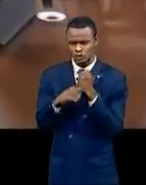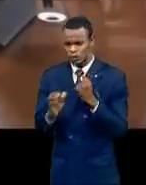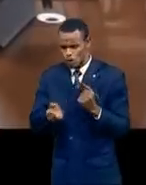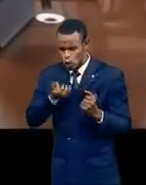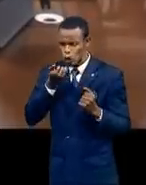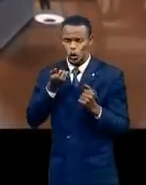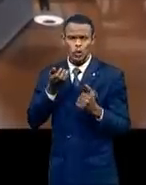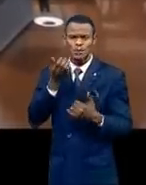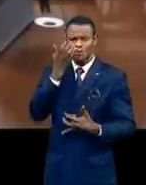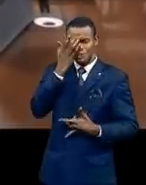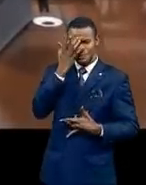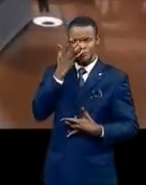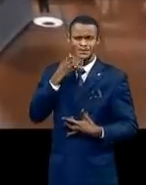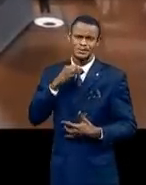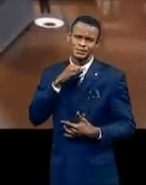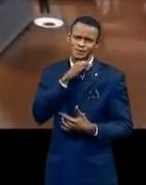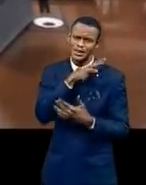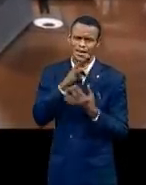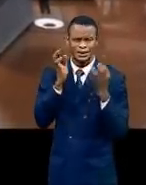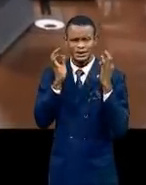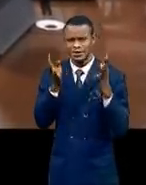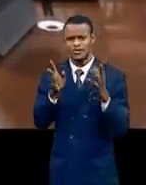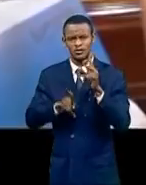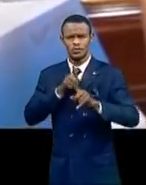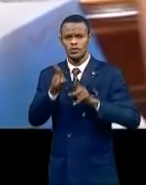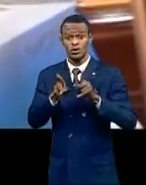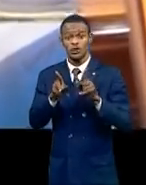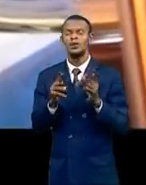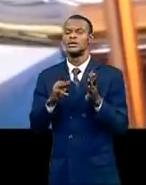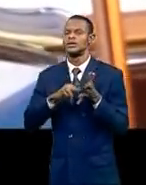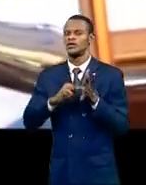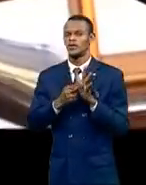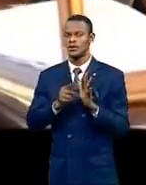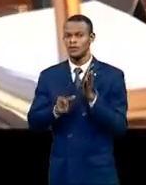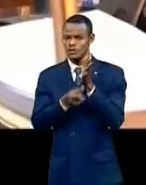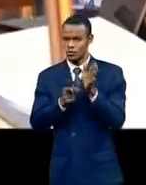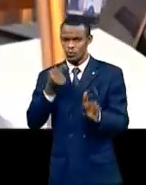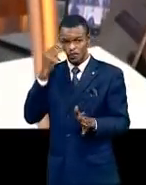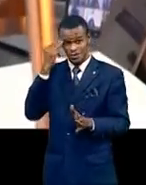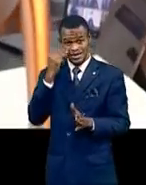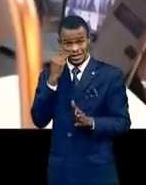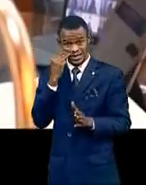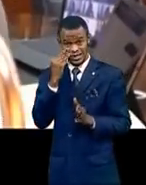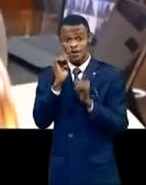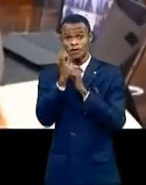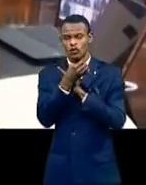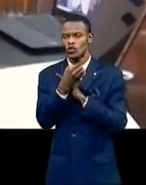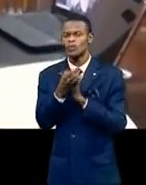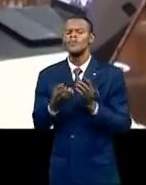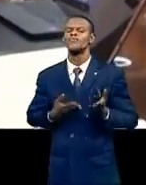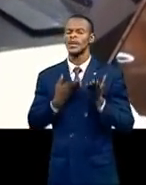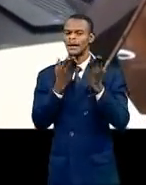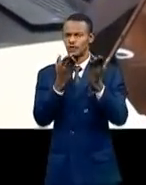populations. La vice-première ministre, ministre de l'Environnement et Développement Durable, a proposé au gouvernement une